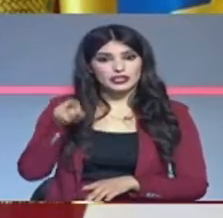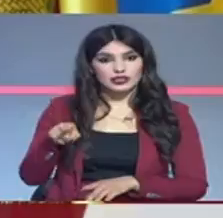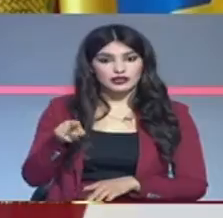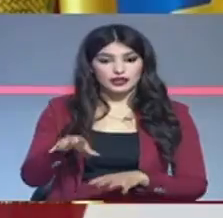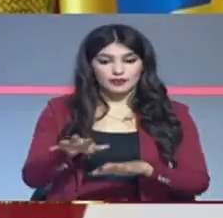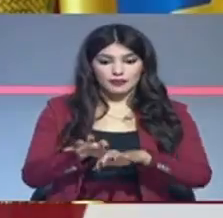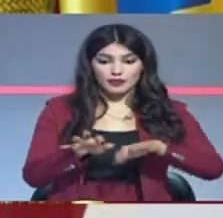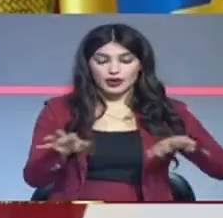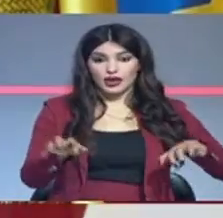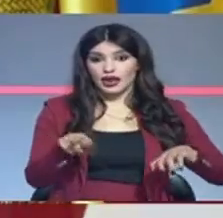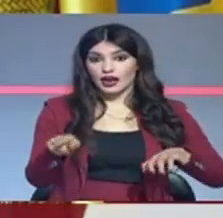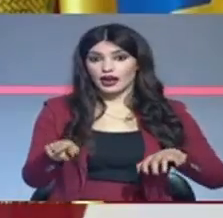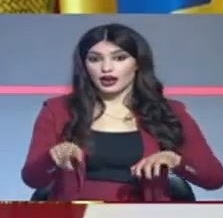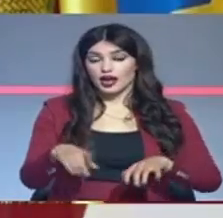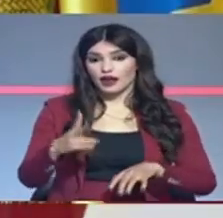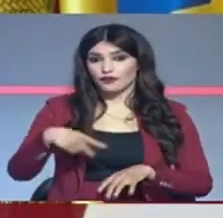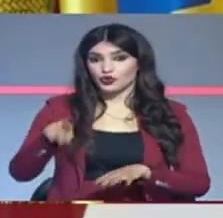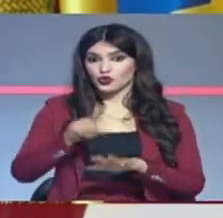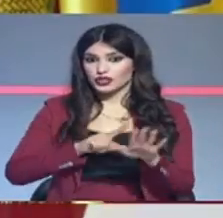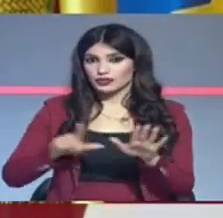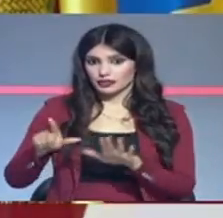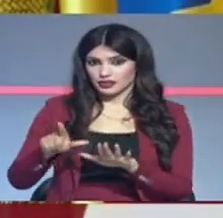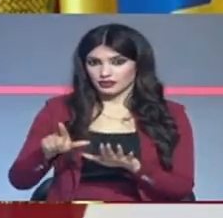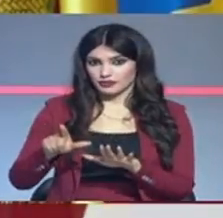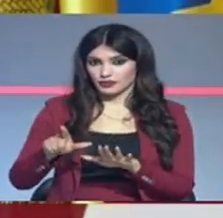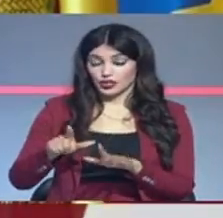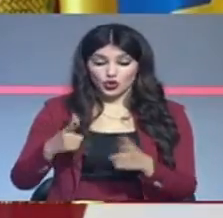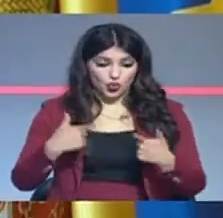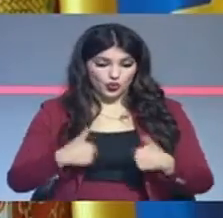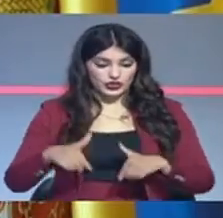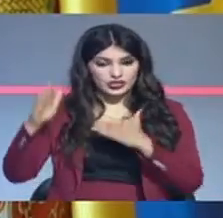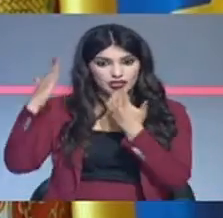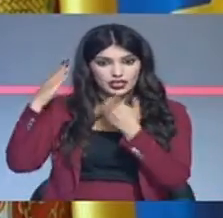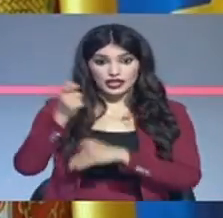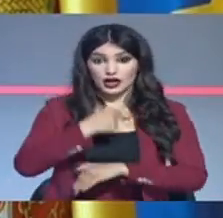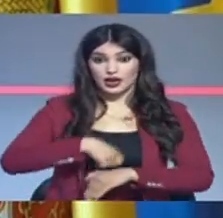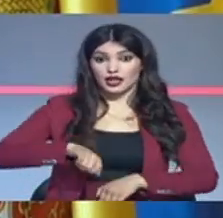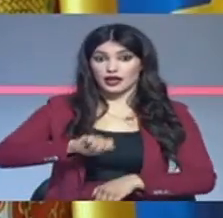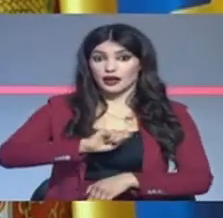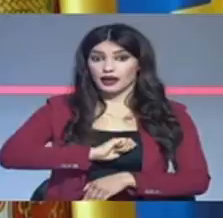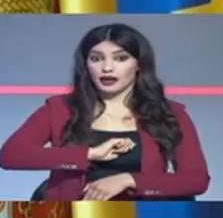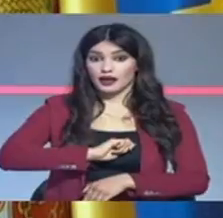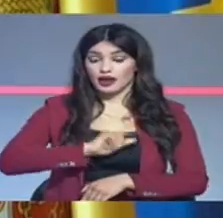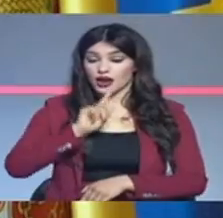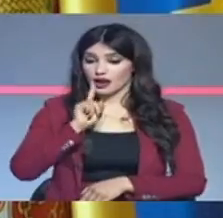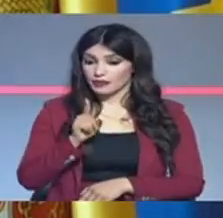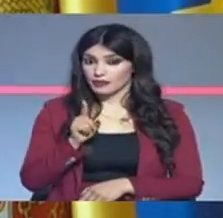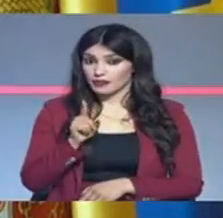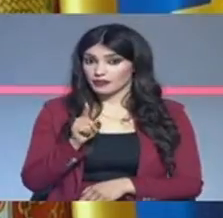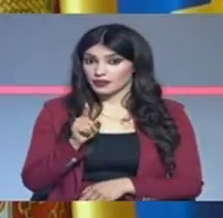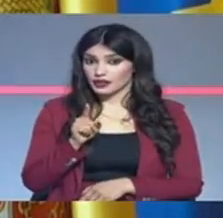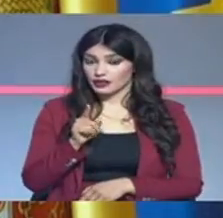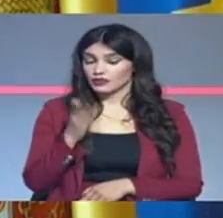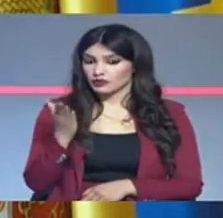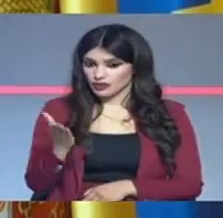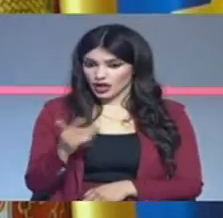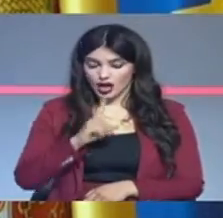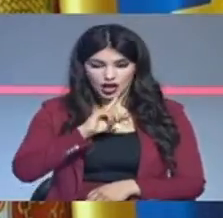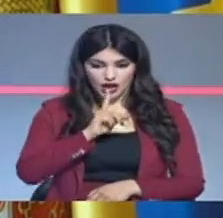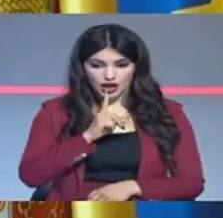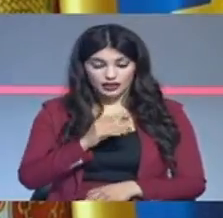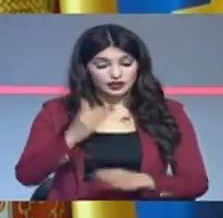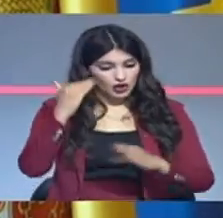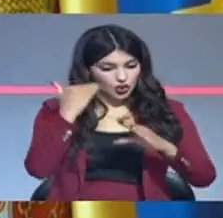انفصال سنه سبعه عشره والفين وزيره الخارجيه الاسبانيه انا كونزاليس لا يا قالت ان القرار